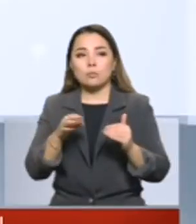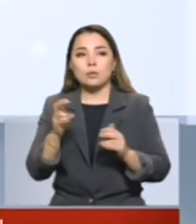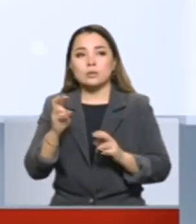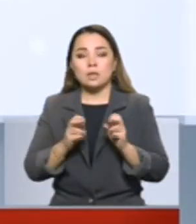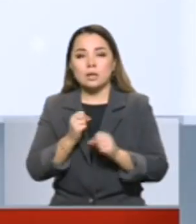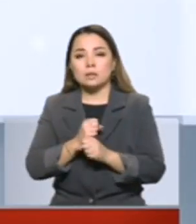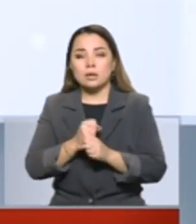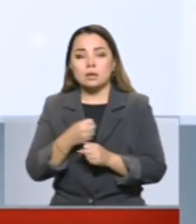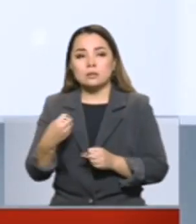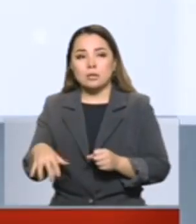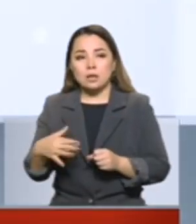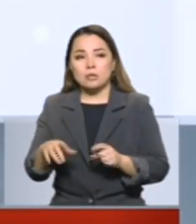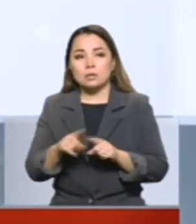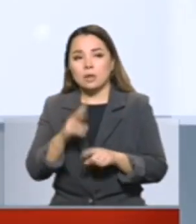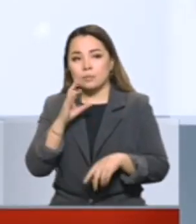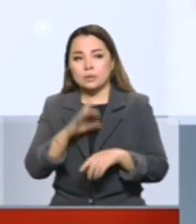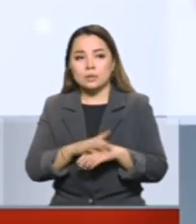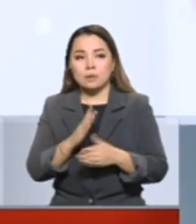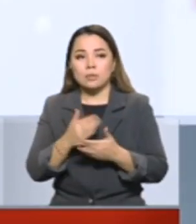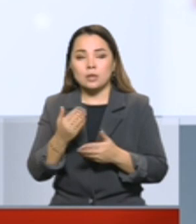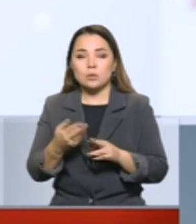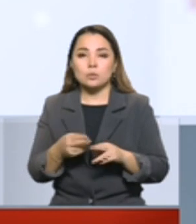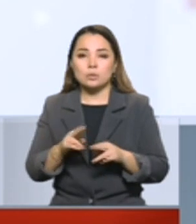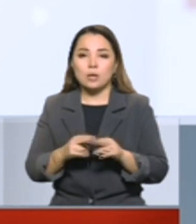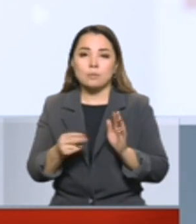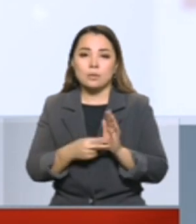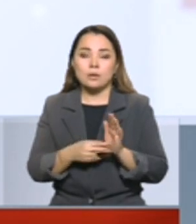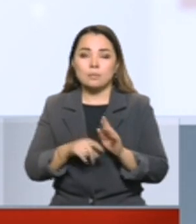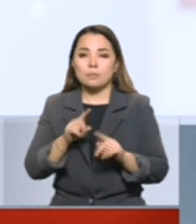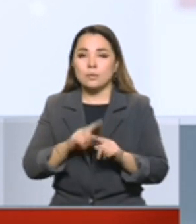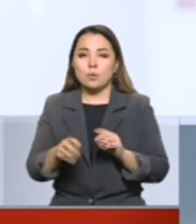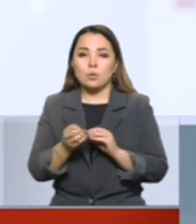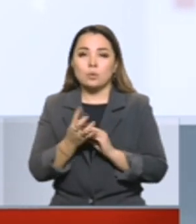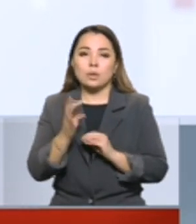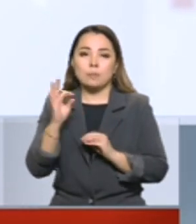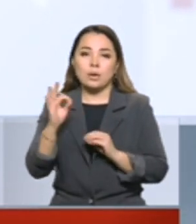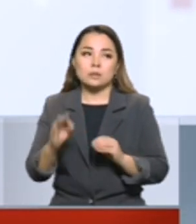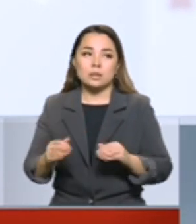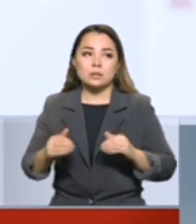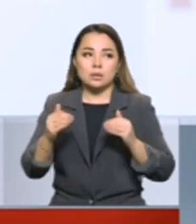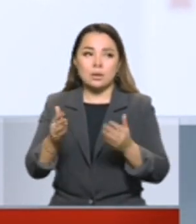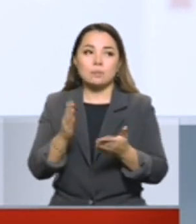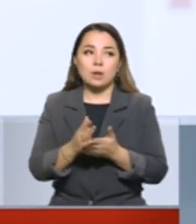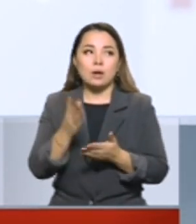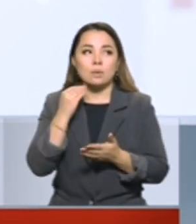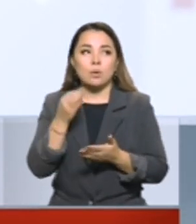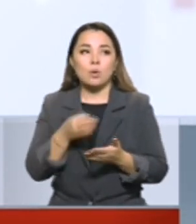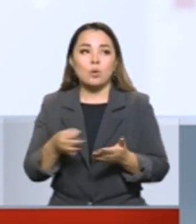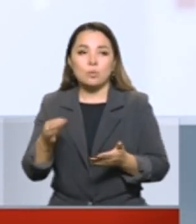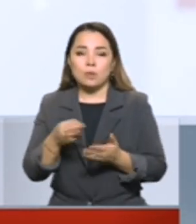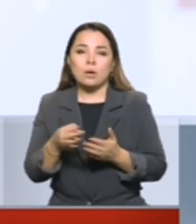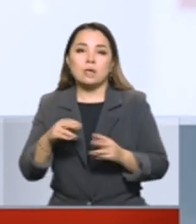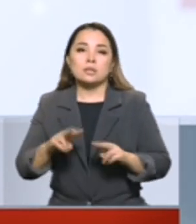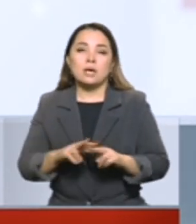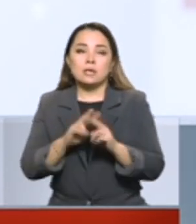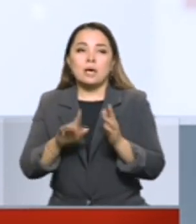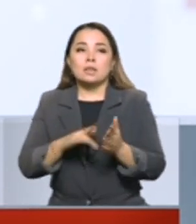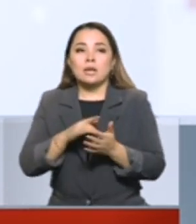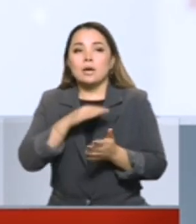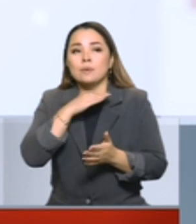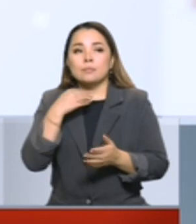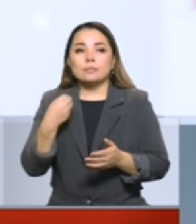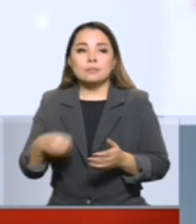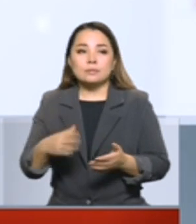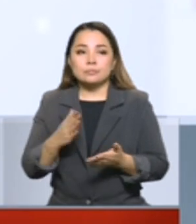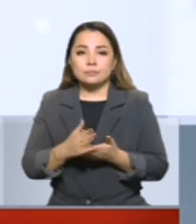өнімнің айтарлықтай қымбаттағанын байқауға болады. Мұнда баға бірден 14%-ға өсті. Одан кейін Алматы облысы мен Астанада ет